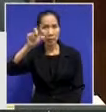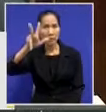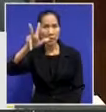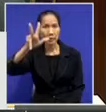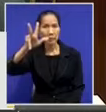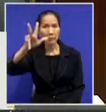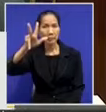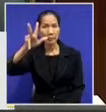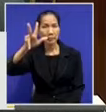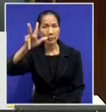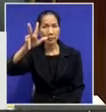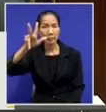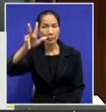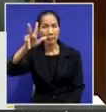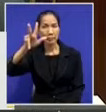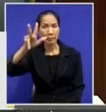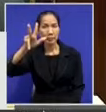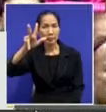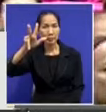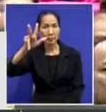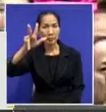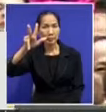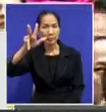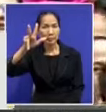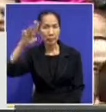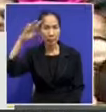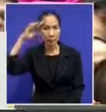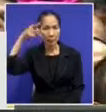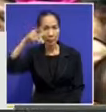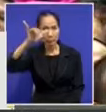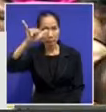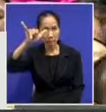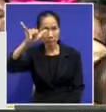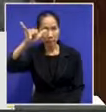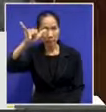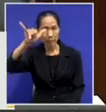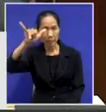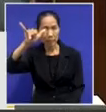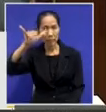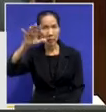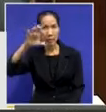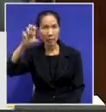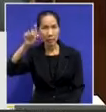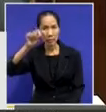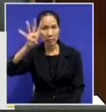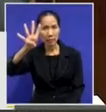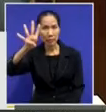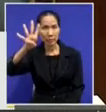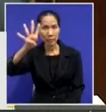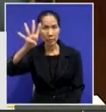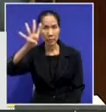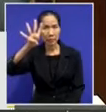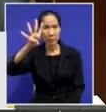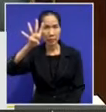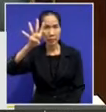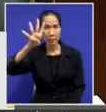523พันตำรวจโทไวยพจน์อาภรณ์รัตน์ พลเอกประยุทธ์จันทร์โอชาครับ 524นายสลัน